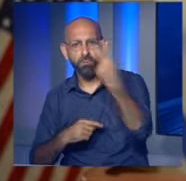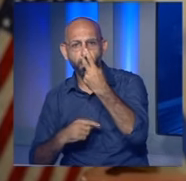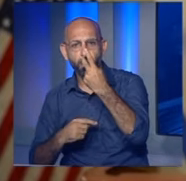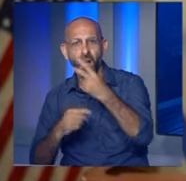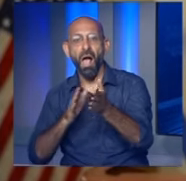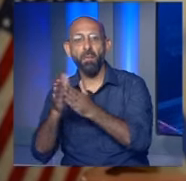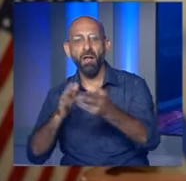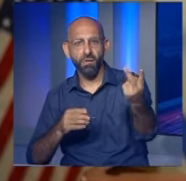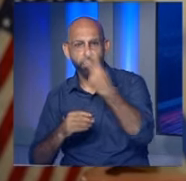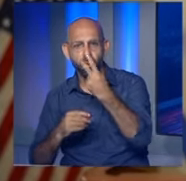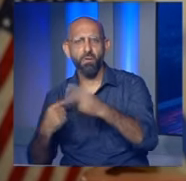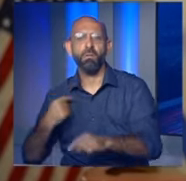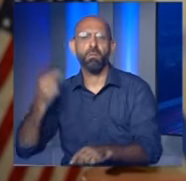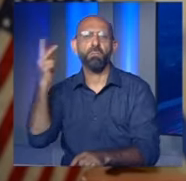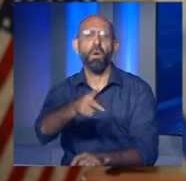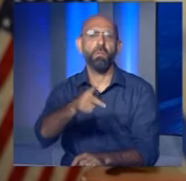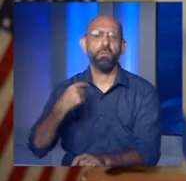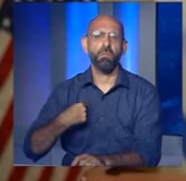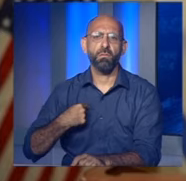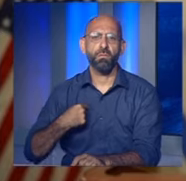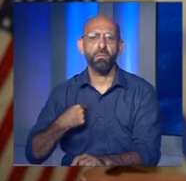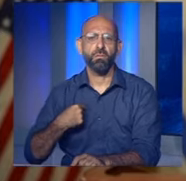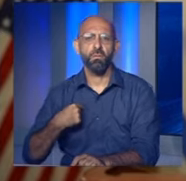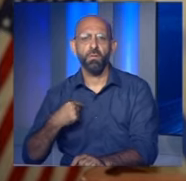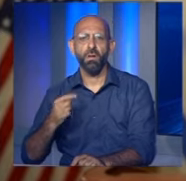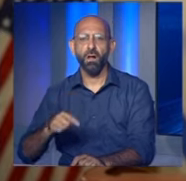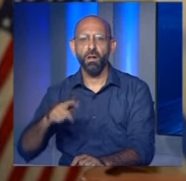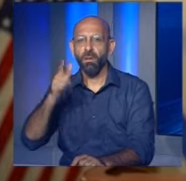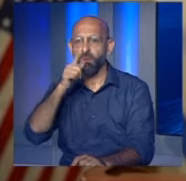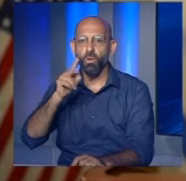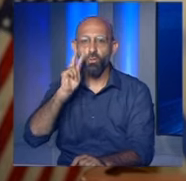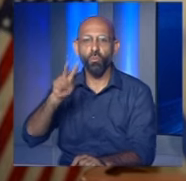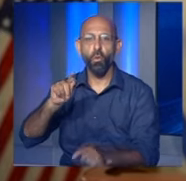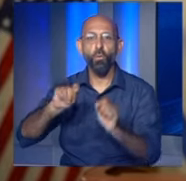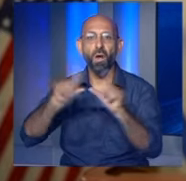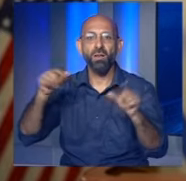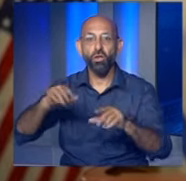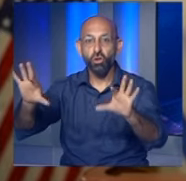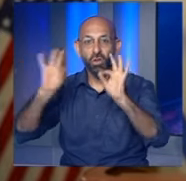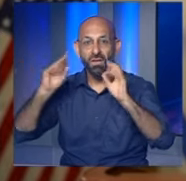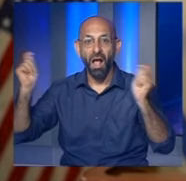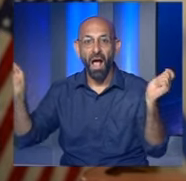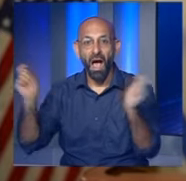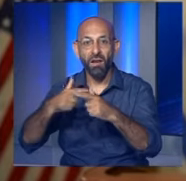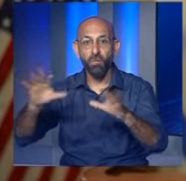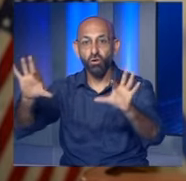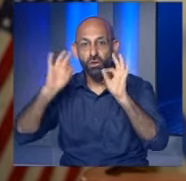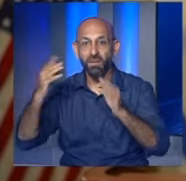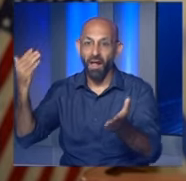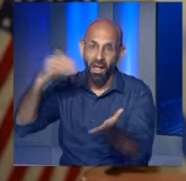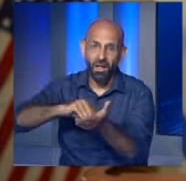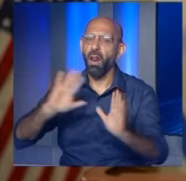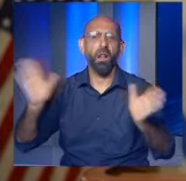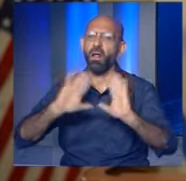الاسرائيليه بوجوب الرد بتدمير حزب الله وحركه حماس لكنه غير موقفه في الوقت الحالي ويرى ان